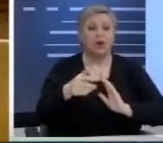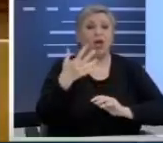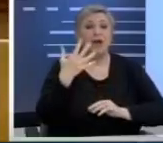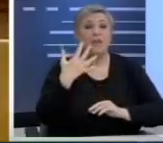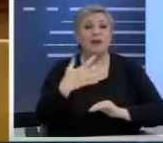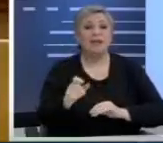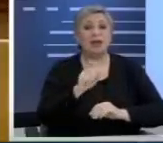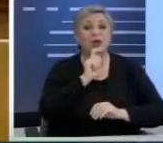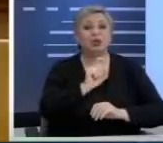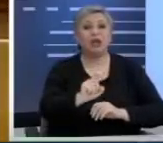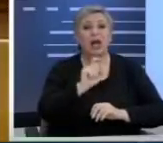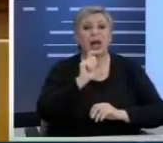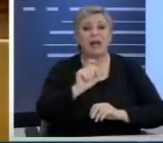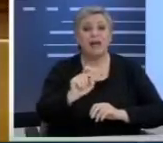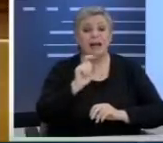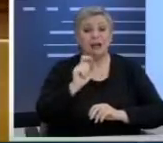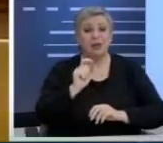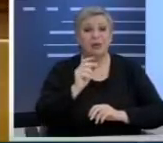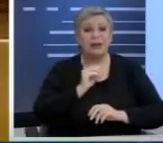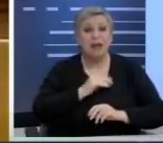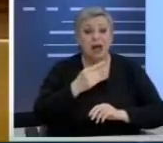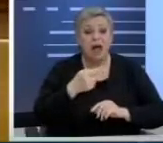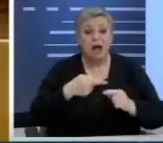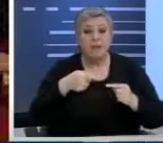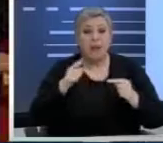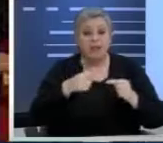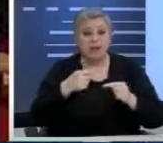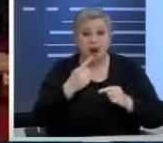κάθε 1%. Και ξέρετε κάτι άλλο.